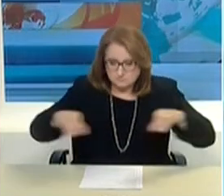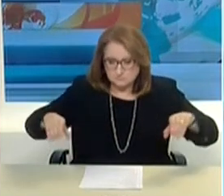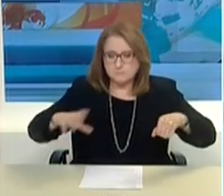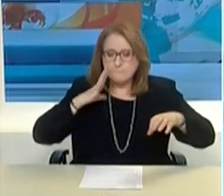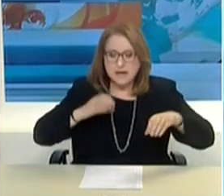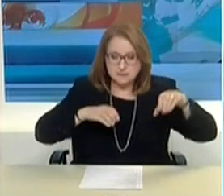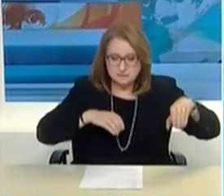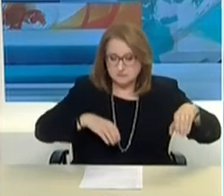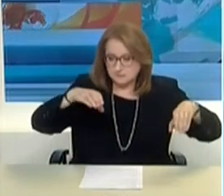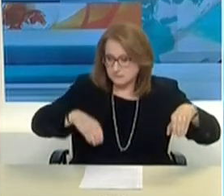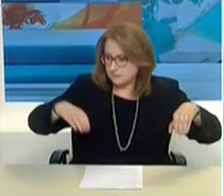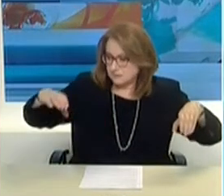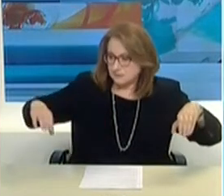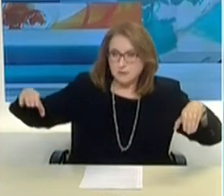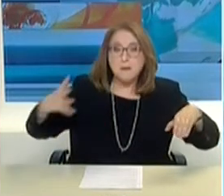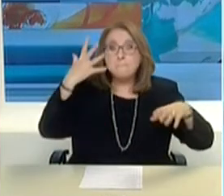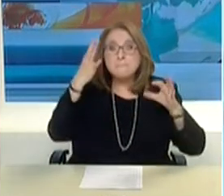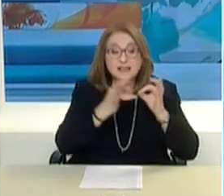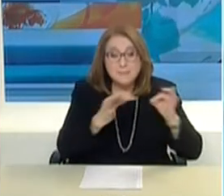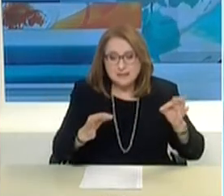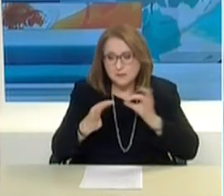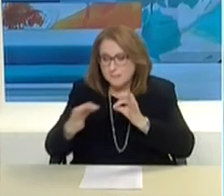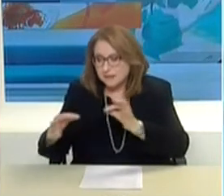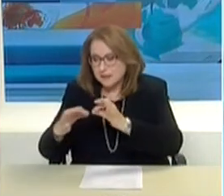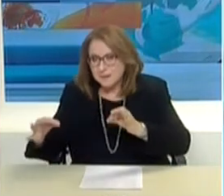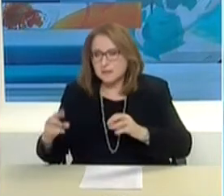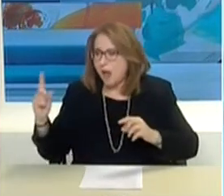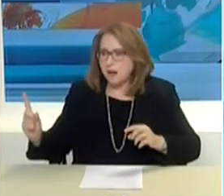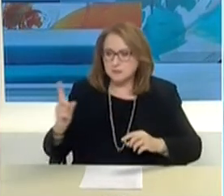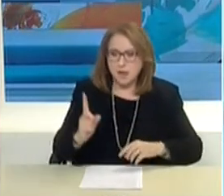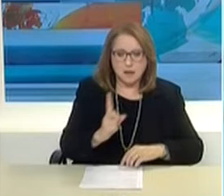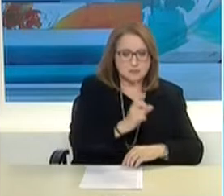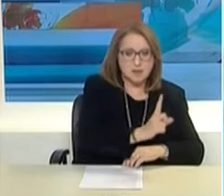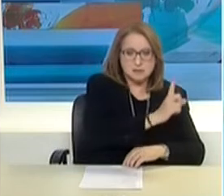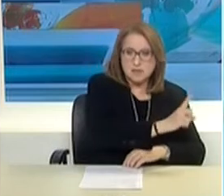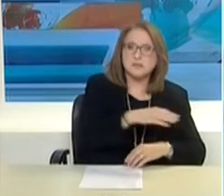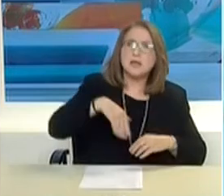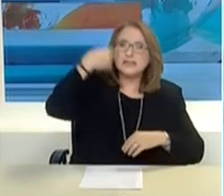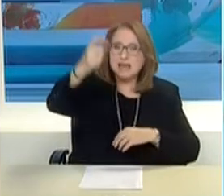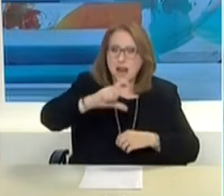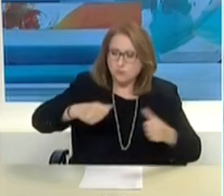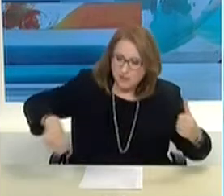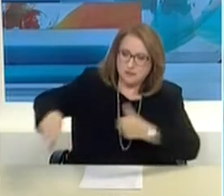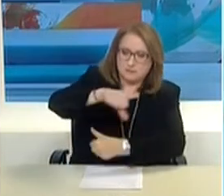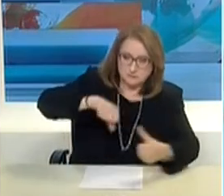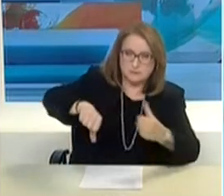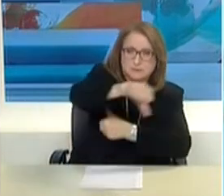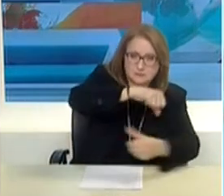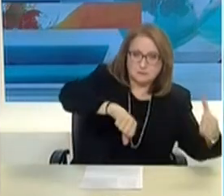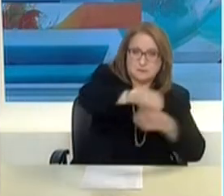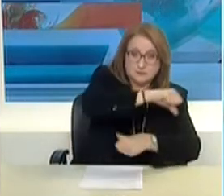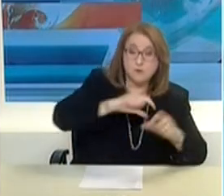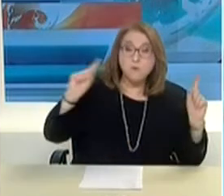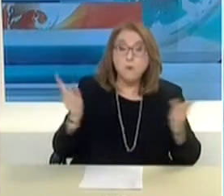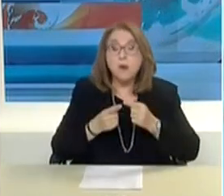μπάκων και υποχρέωση εκπεριτροπής εναλλαγής ανά εβδομάδα. Όσο αφορά στα σούπερ μάρκετ, από